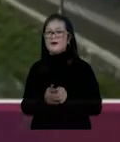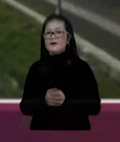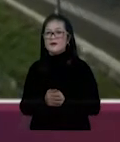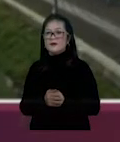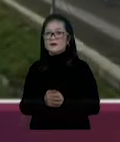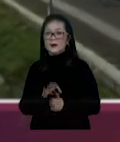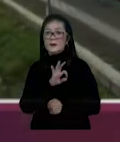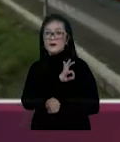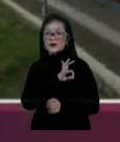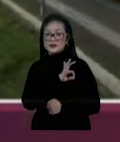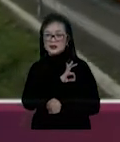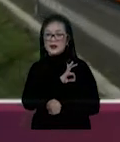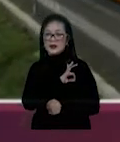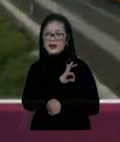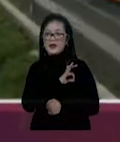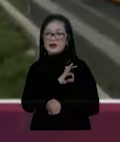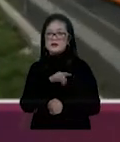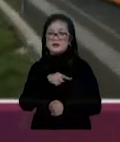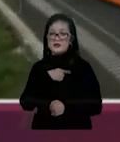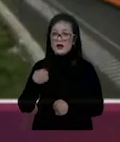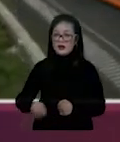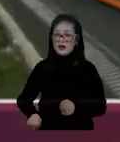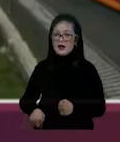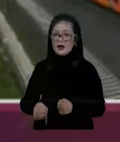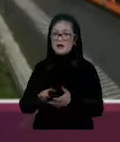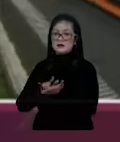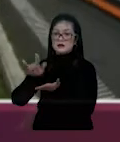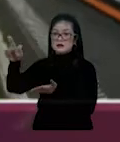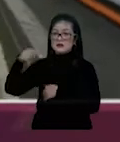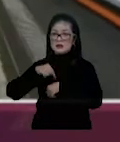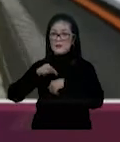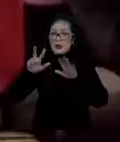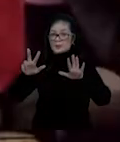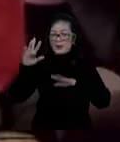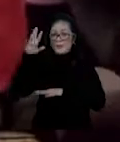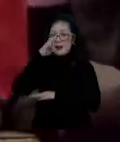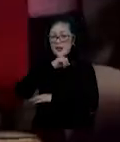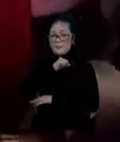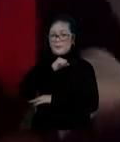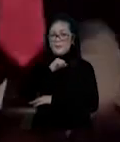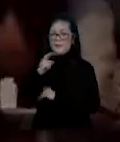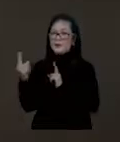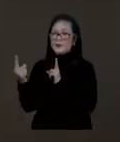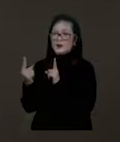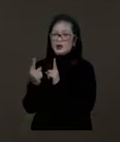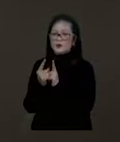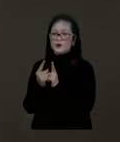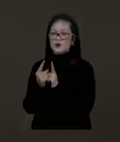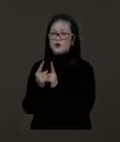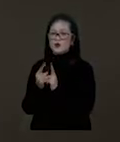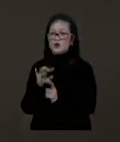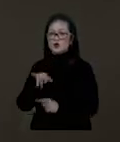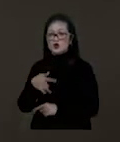Presiden Republik Rakyat Tiongkok Xi Jinping meninggalkan Bali sekitar pukul 8 malam waktu Indonesia Tengah usai bertemu dengan Presiden Joko Widodo